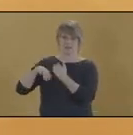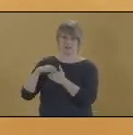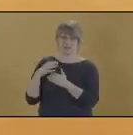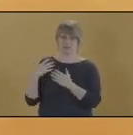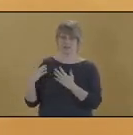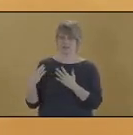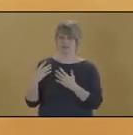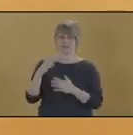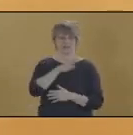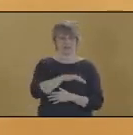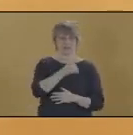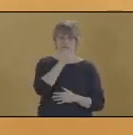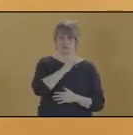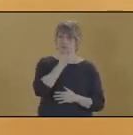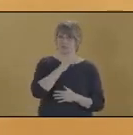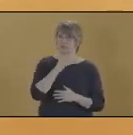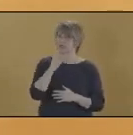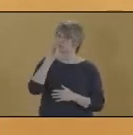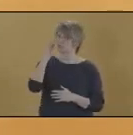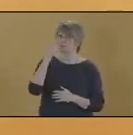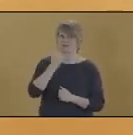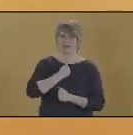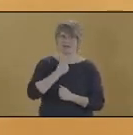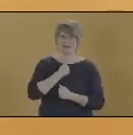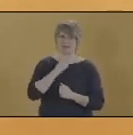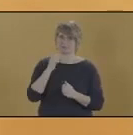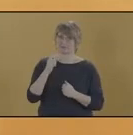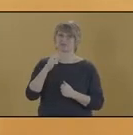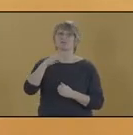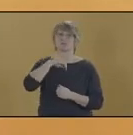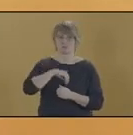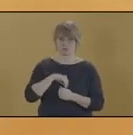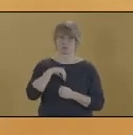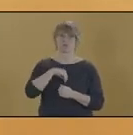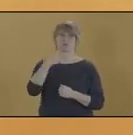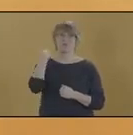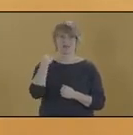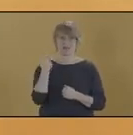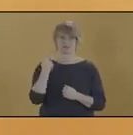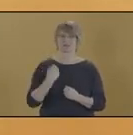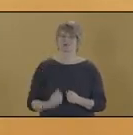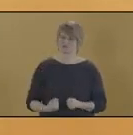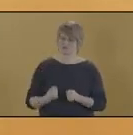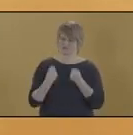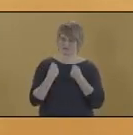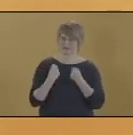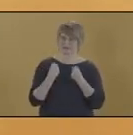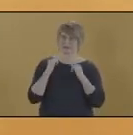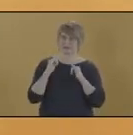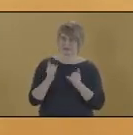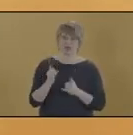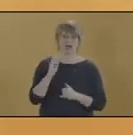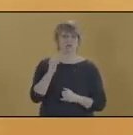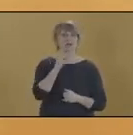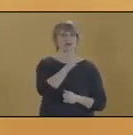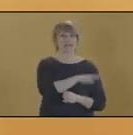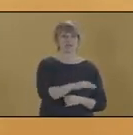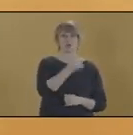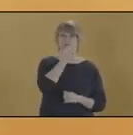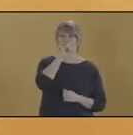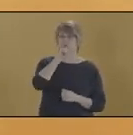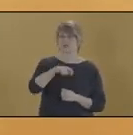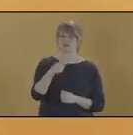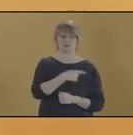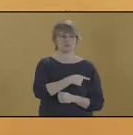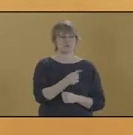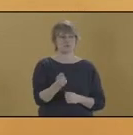Jugendliche Zukunftsängste haben, bis hin zu einer schwerwiegenden psychischen Belastung. Auf der anderen Seite aber auch viele Kinder und Jugendliche, die